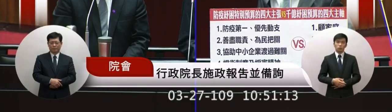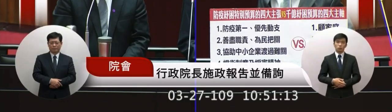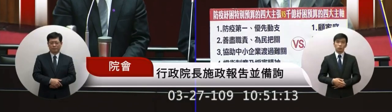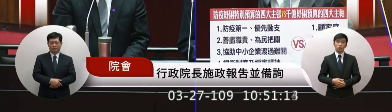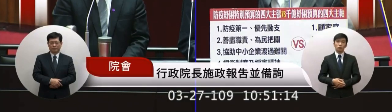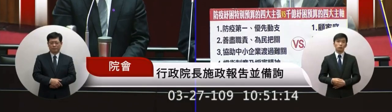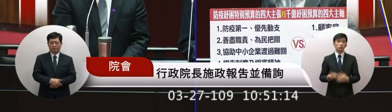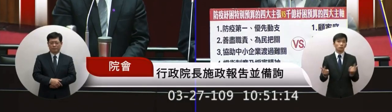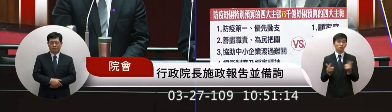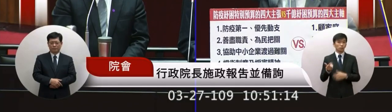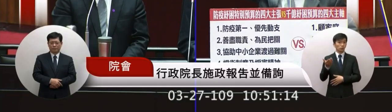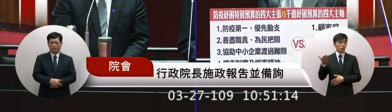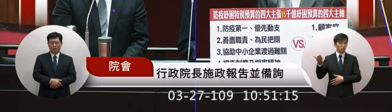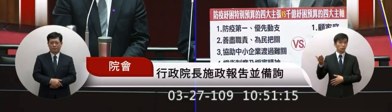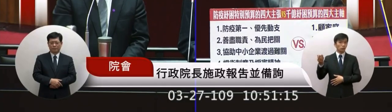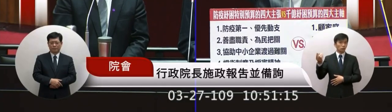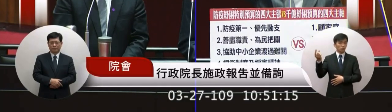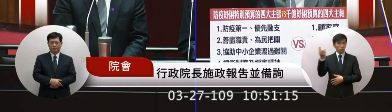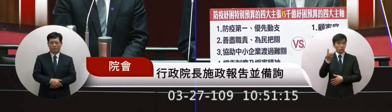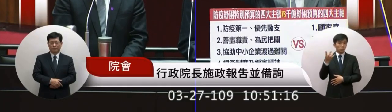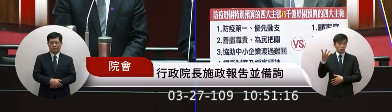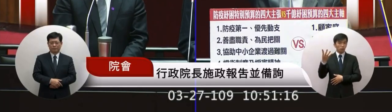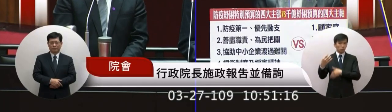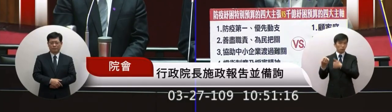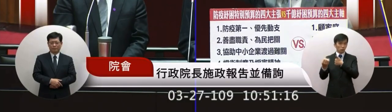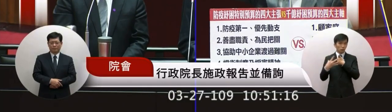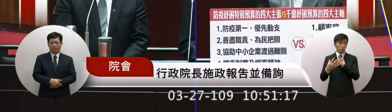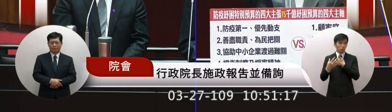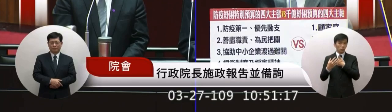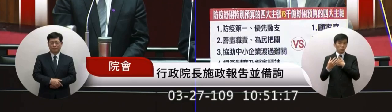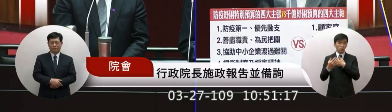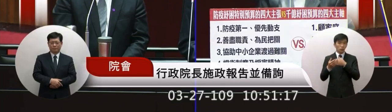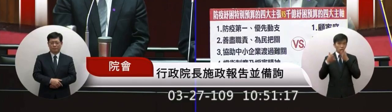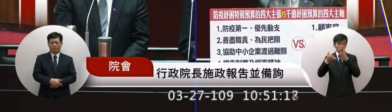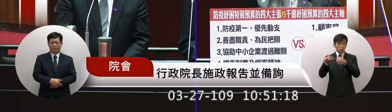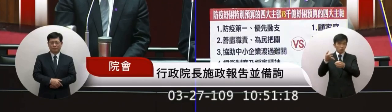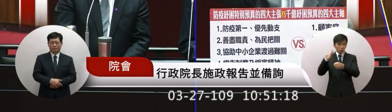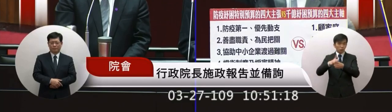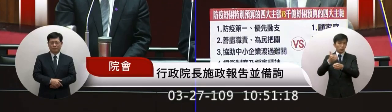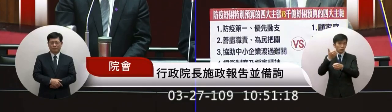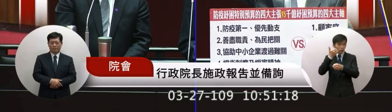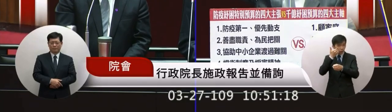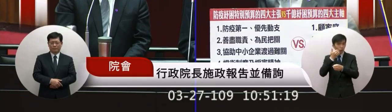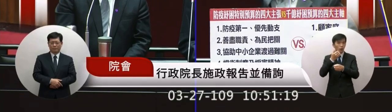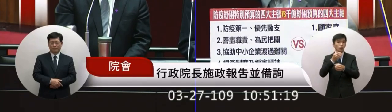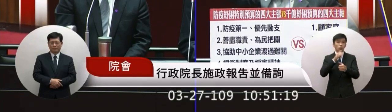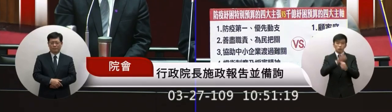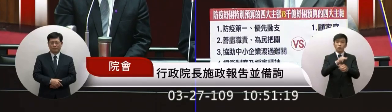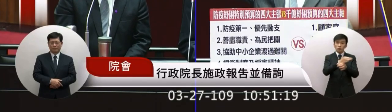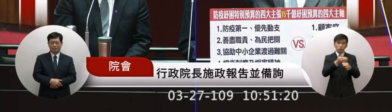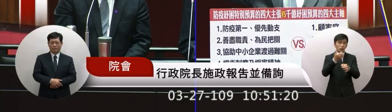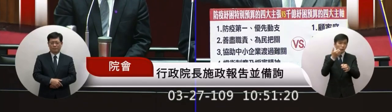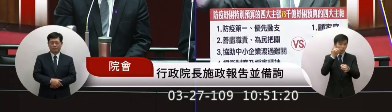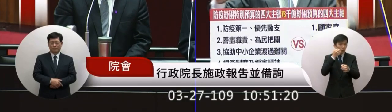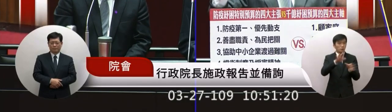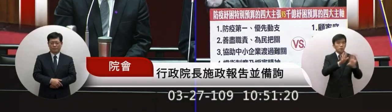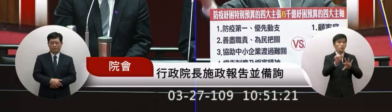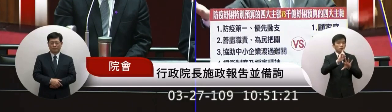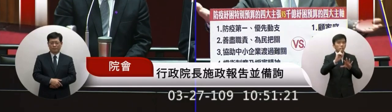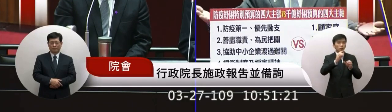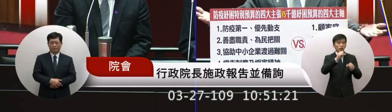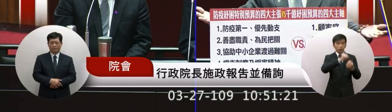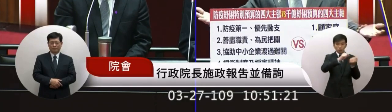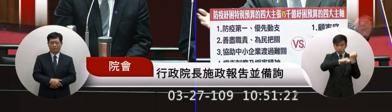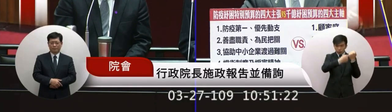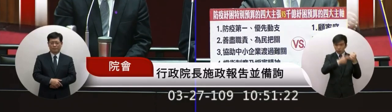像安尼台湾讲，医生要补助的对象、要补助的金额、要补助的形式，包括伊的办法，